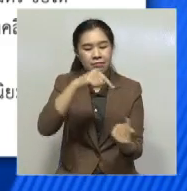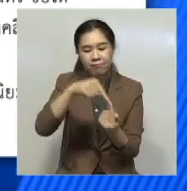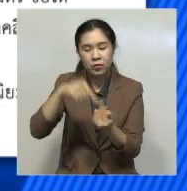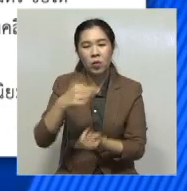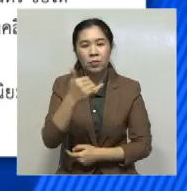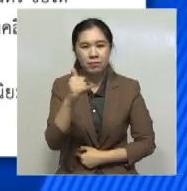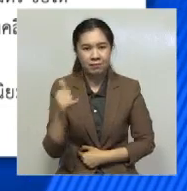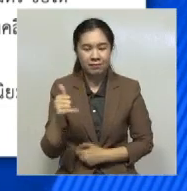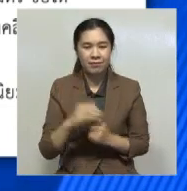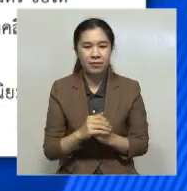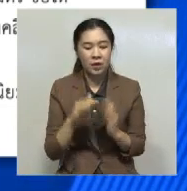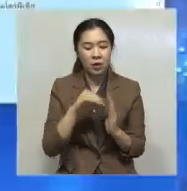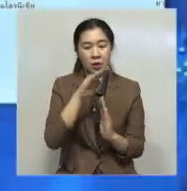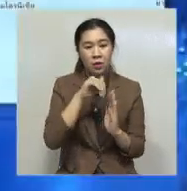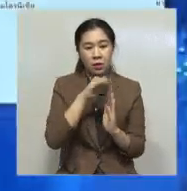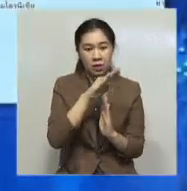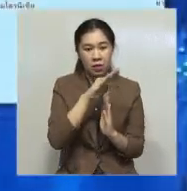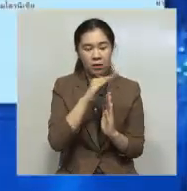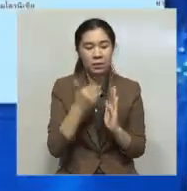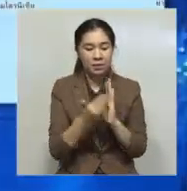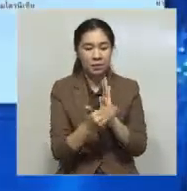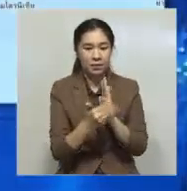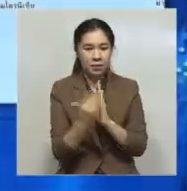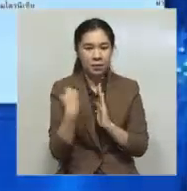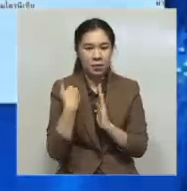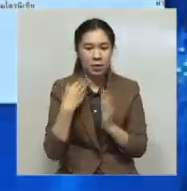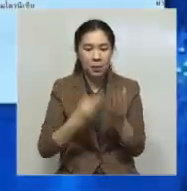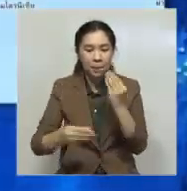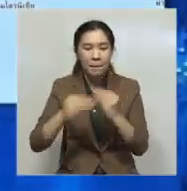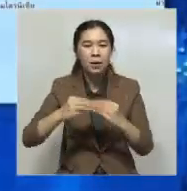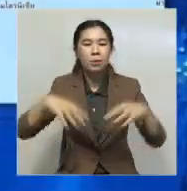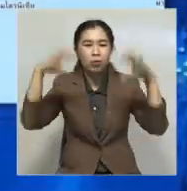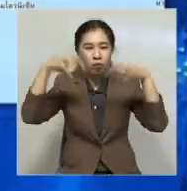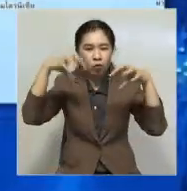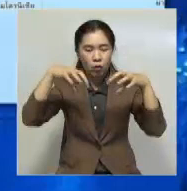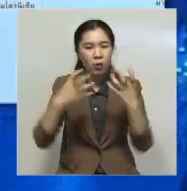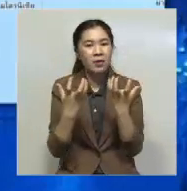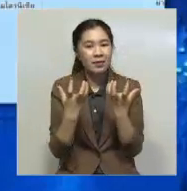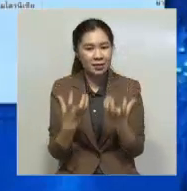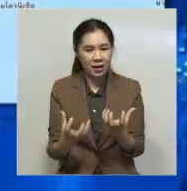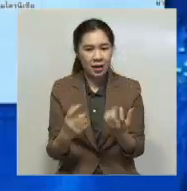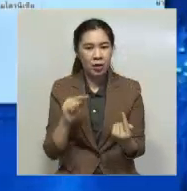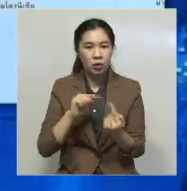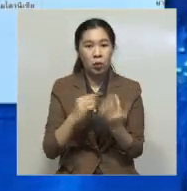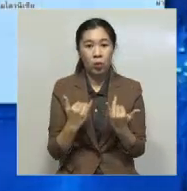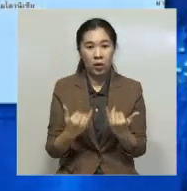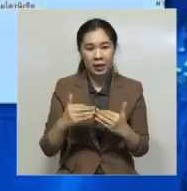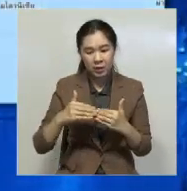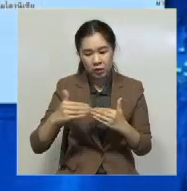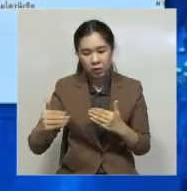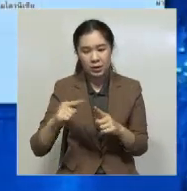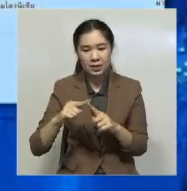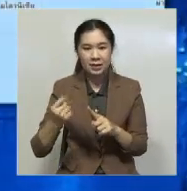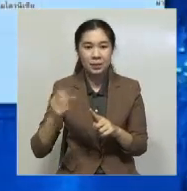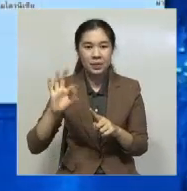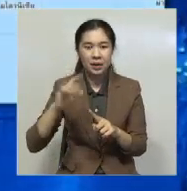ยสำหรับพื้นที่ภาคเหนือภาคตะวันออกเฉียงเหนือจะมีฝนเพิ่มมากขึ้นแล้วก็มีฝนตกหนักเกิดขึ้นในช่วงวันนี้ไปจนถึงวันที่19